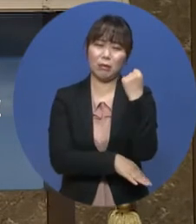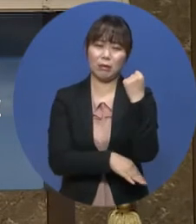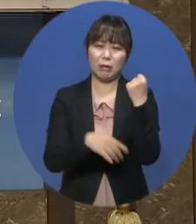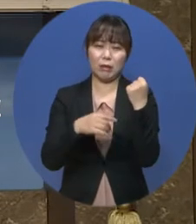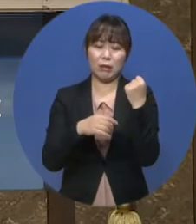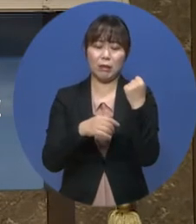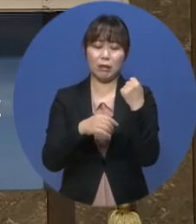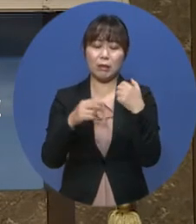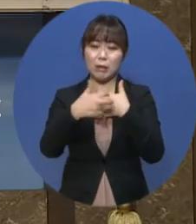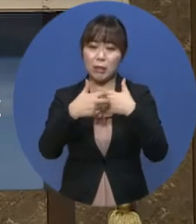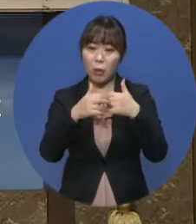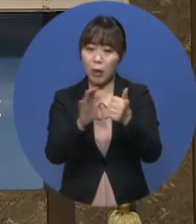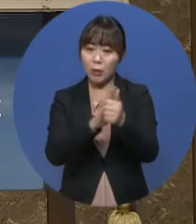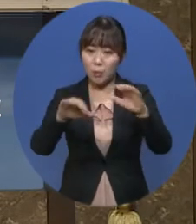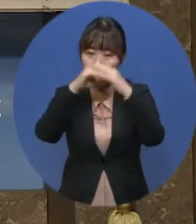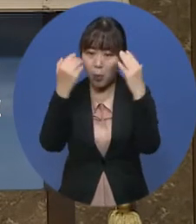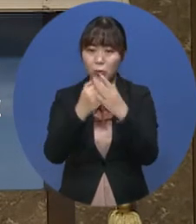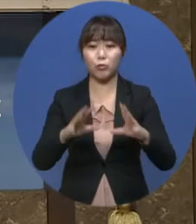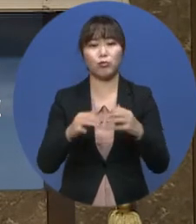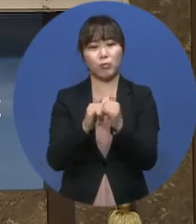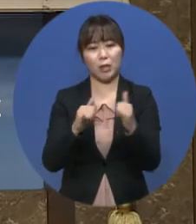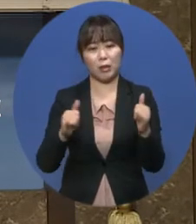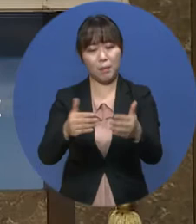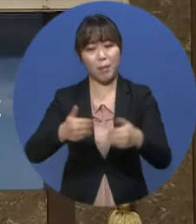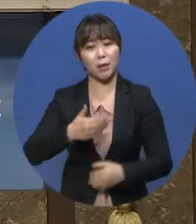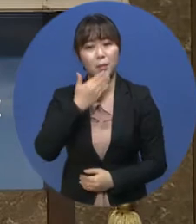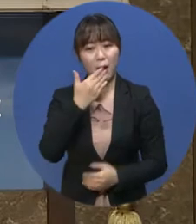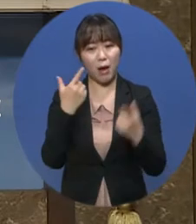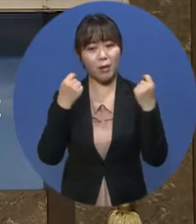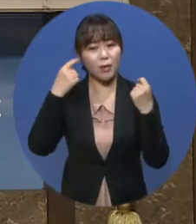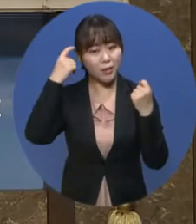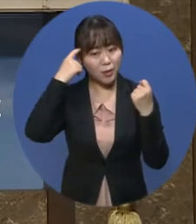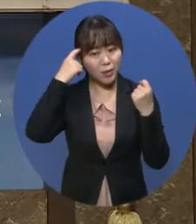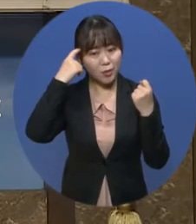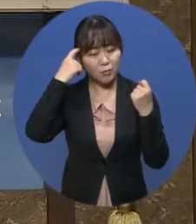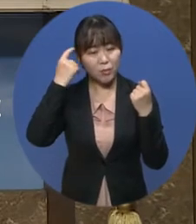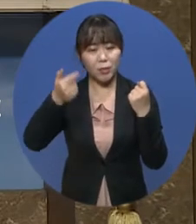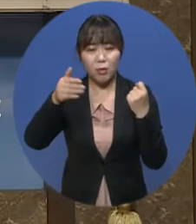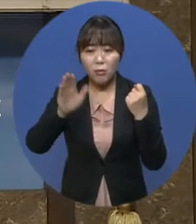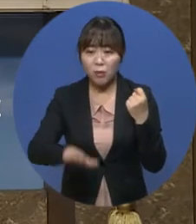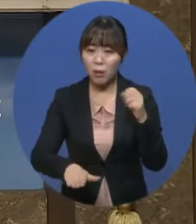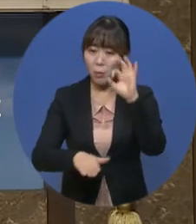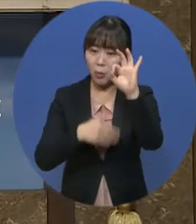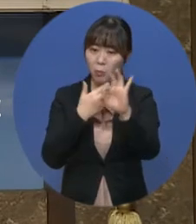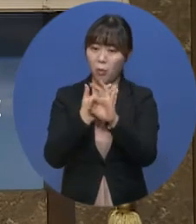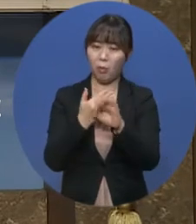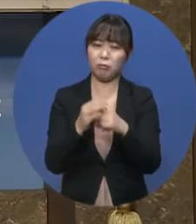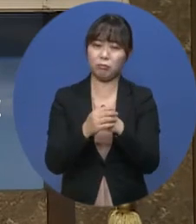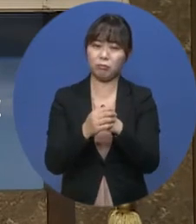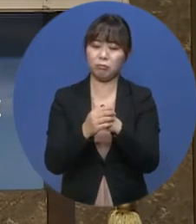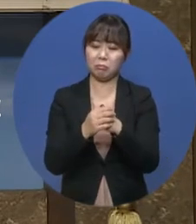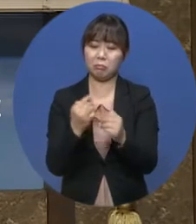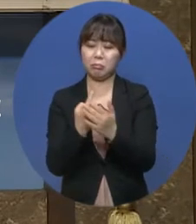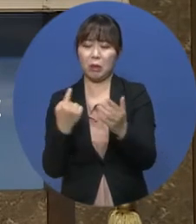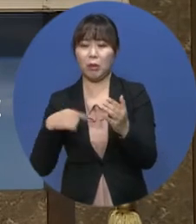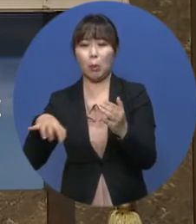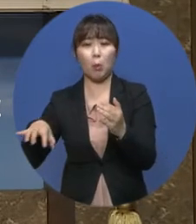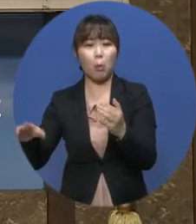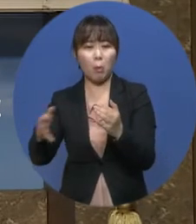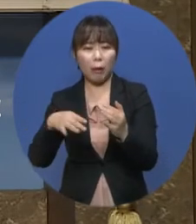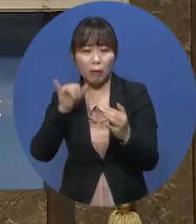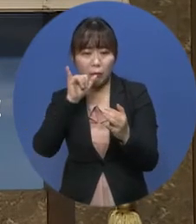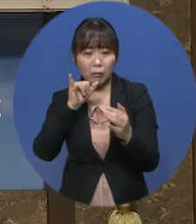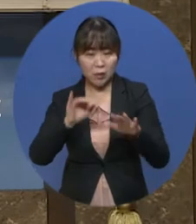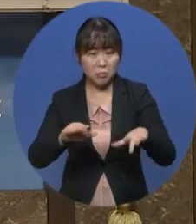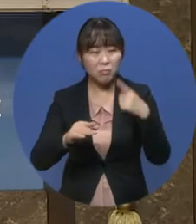혜택을 전국민이 타 받을 수 있다고 생각이 되요 예 그런데 사실을 소외된 데가 있어요 아직